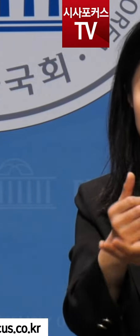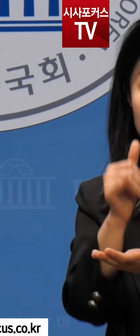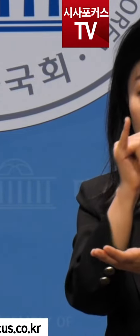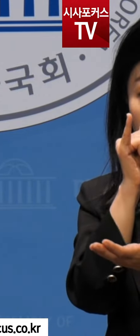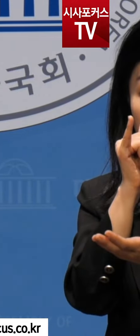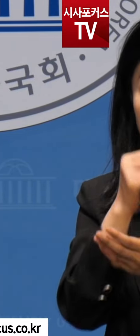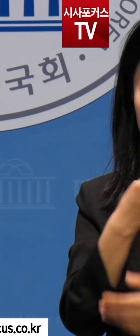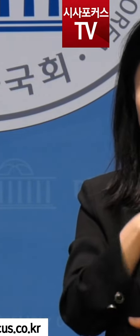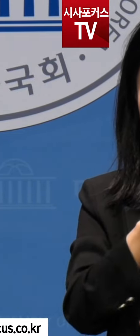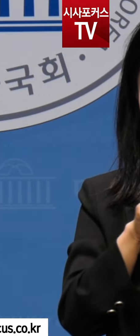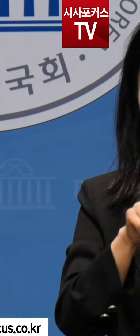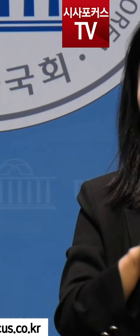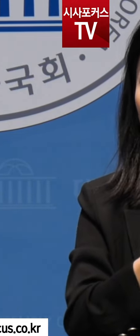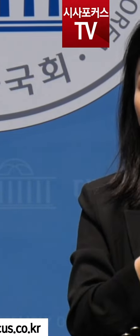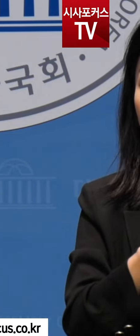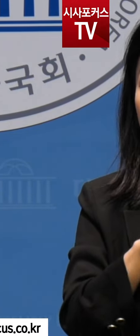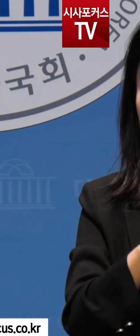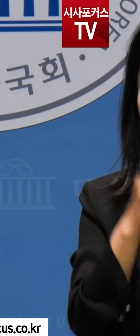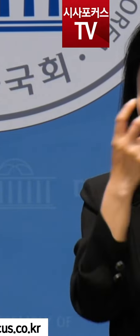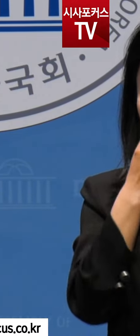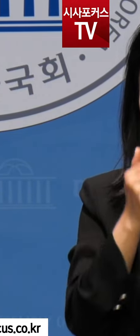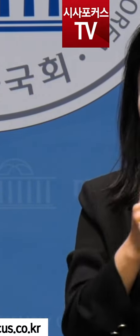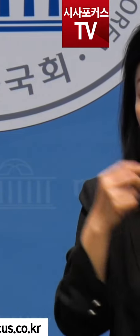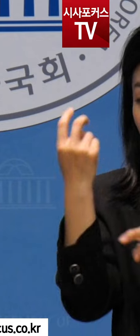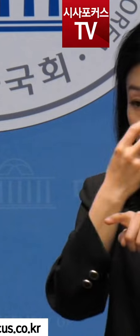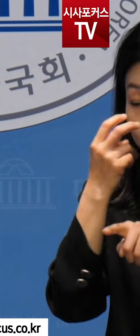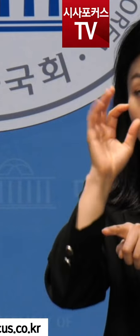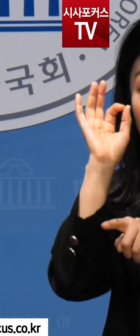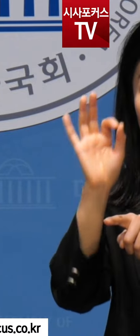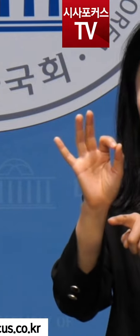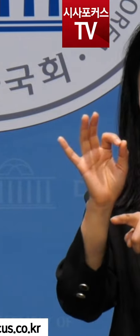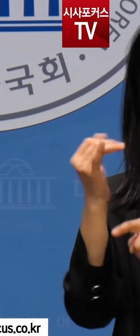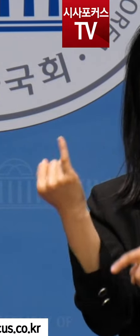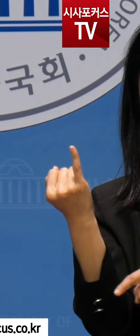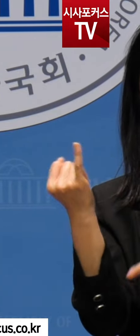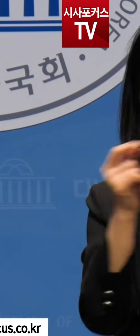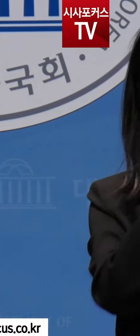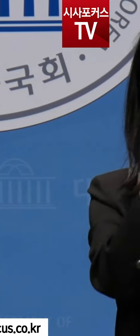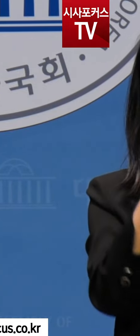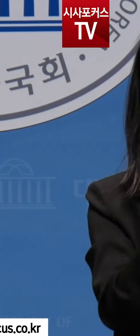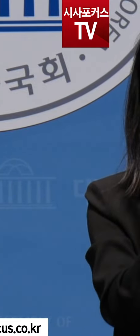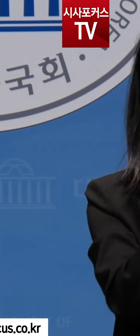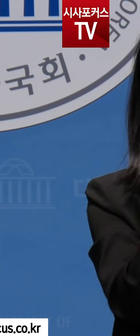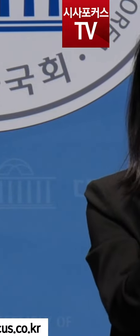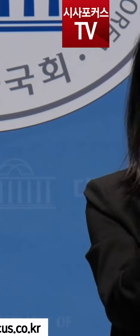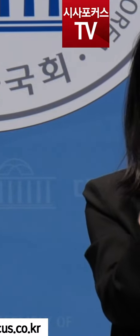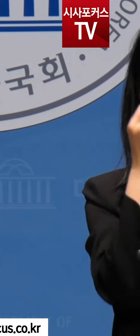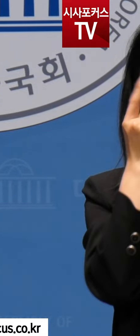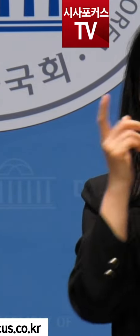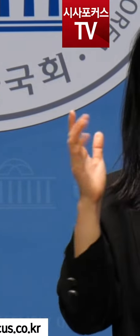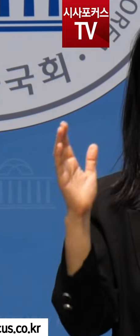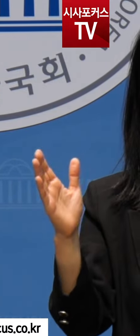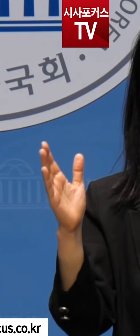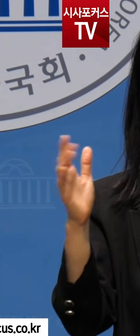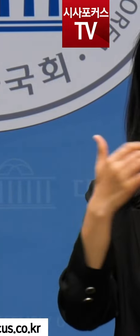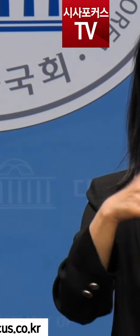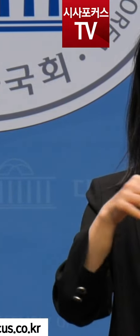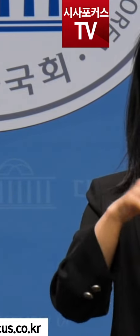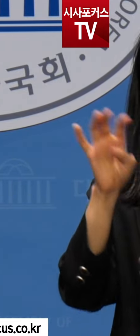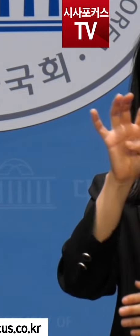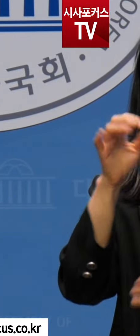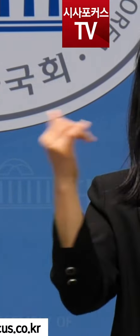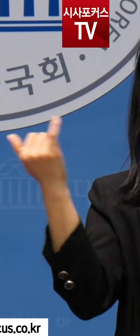2020년 9월 검찰 수사 당시 김건희 여사와 이종호 씨 간에 한 달간